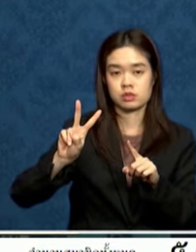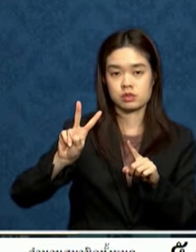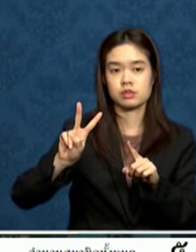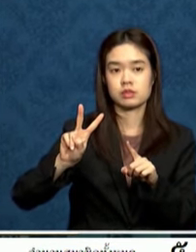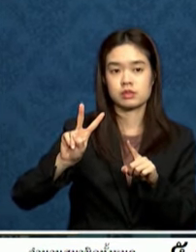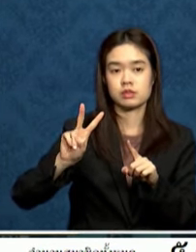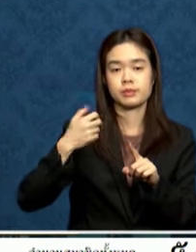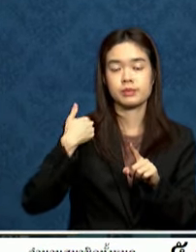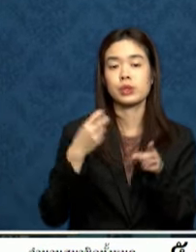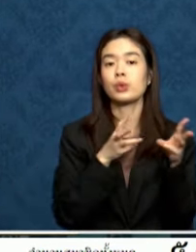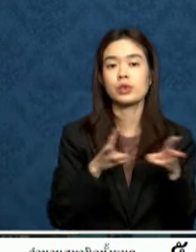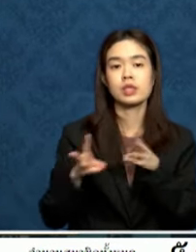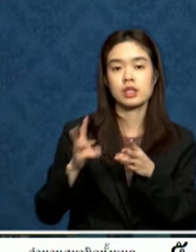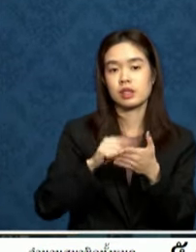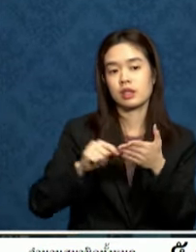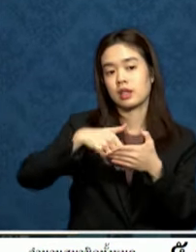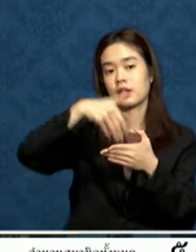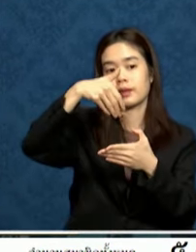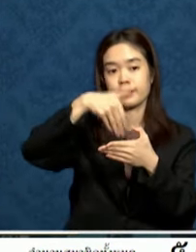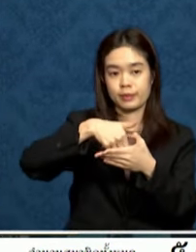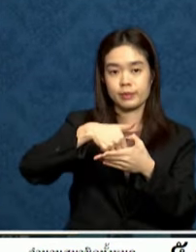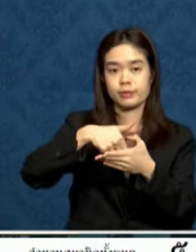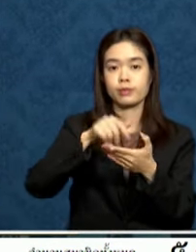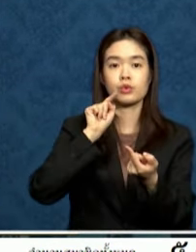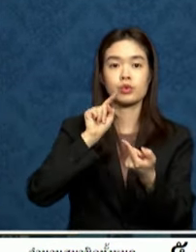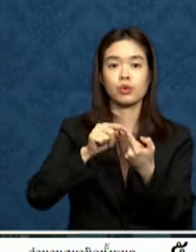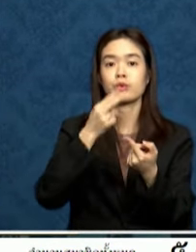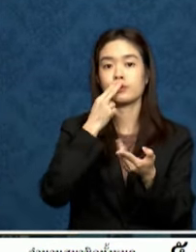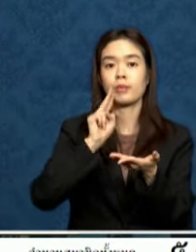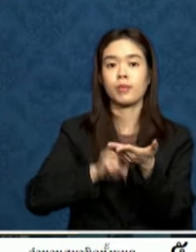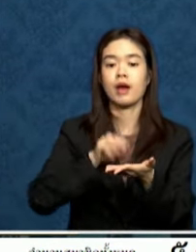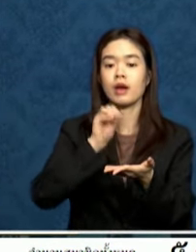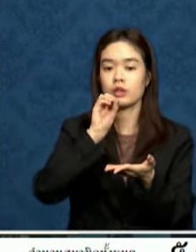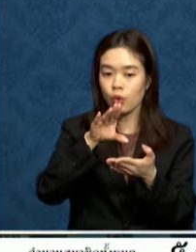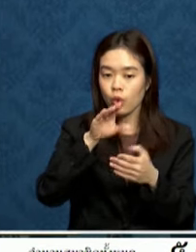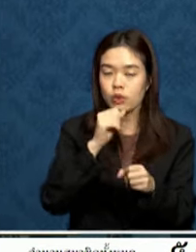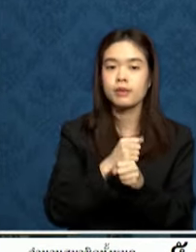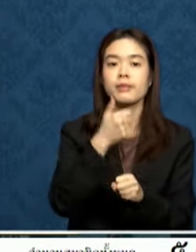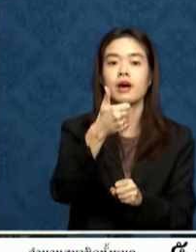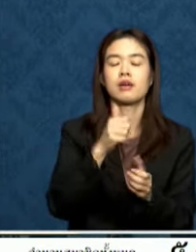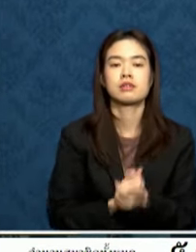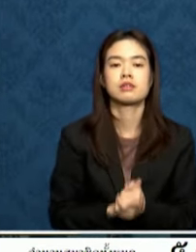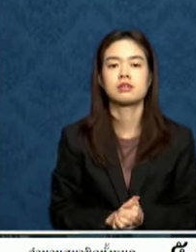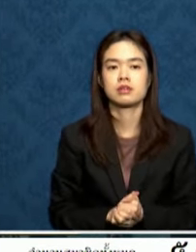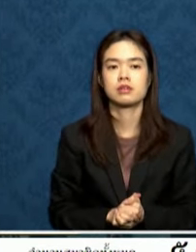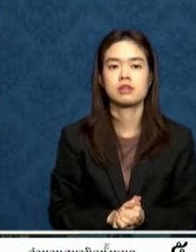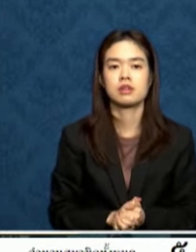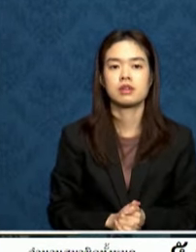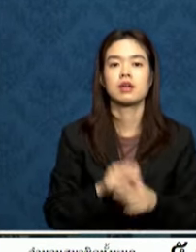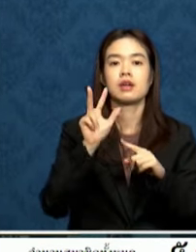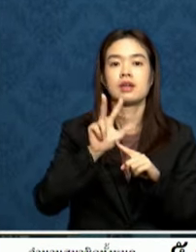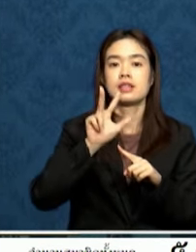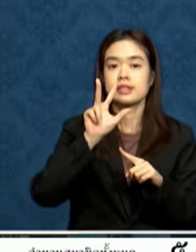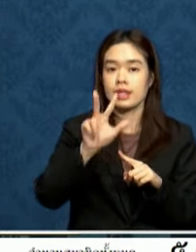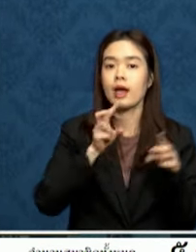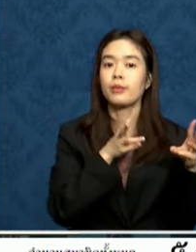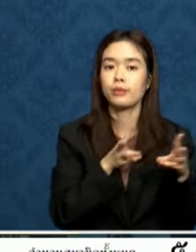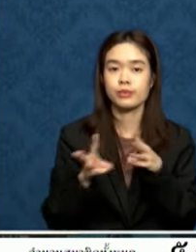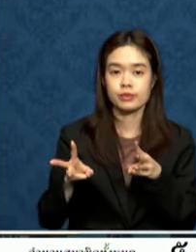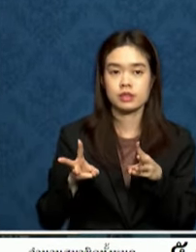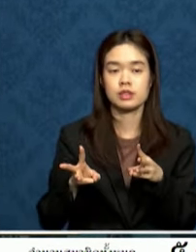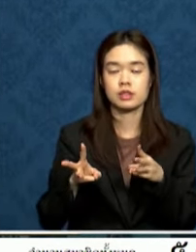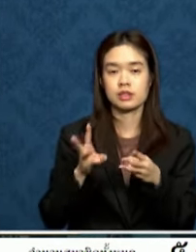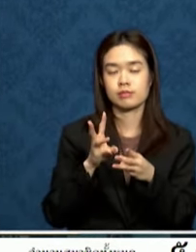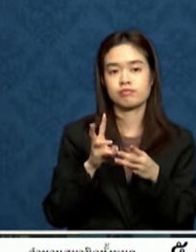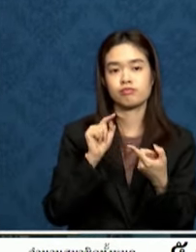กระทำโดยวิธีการลงคะแนนออกเสียงทางไปรษณีย์ครับท่านประธานครับ 3ก็คือออกเสียงโดยการลงคะแนนเสียง